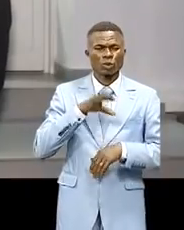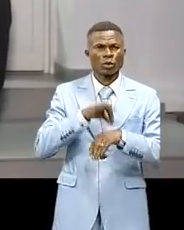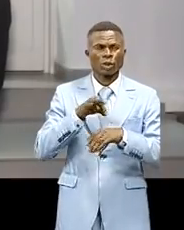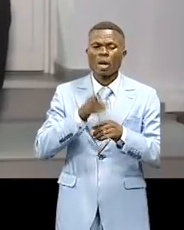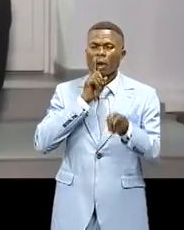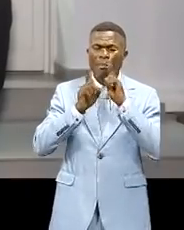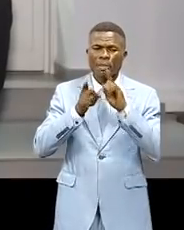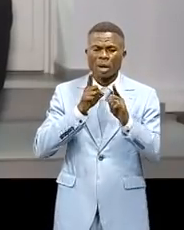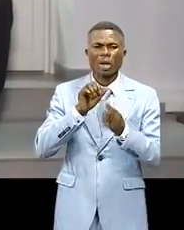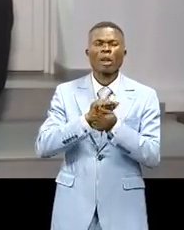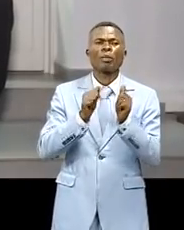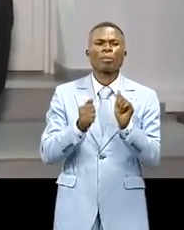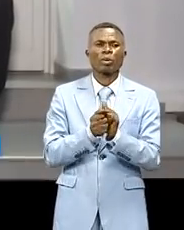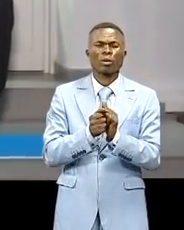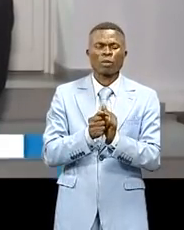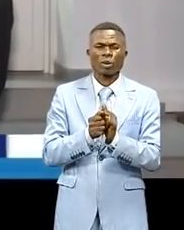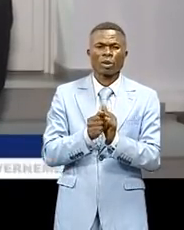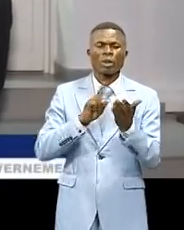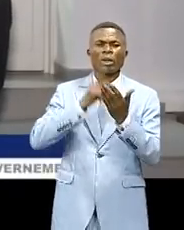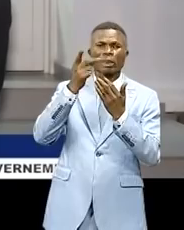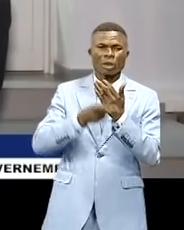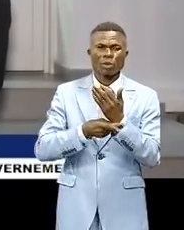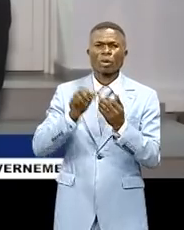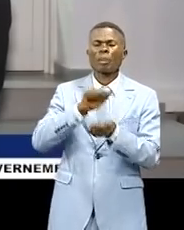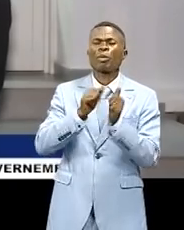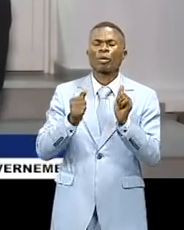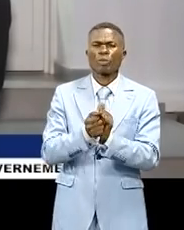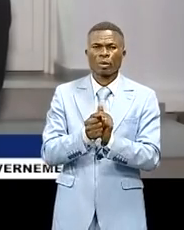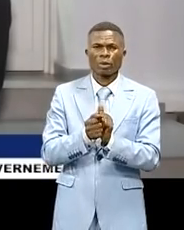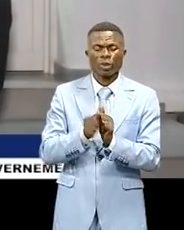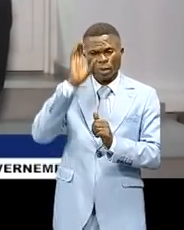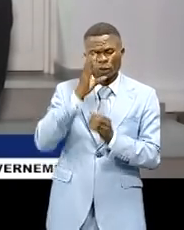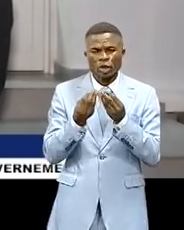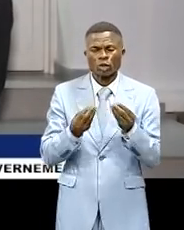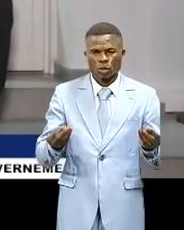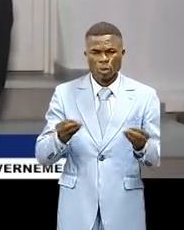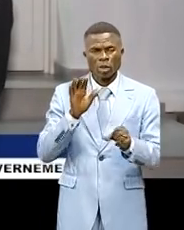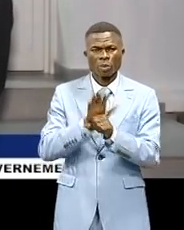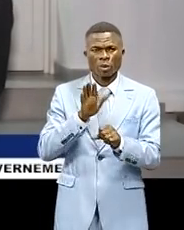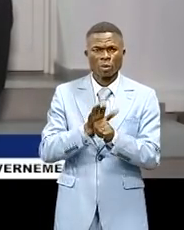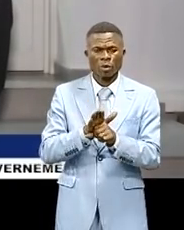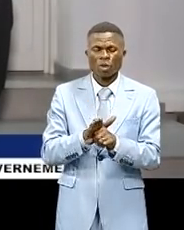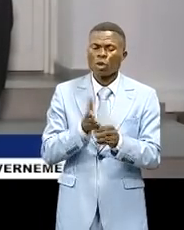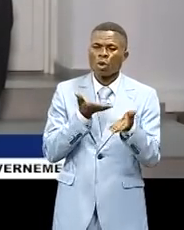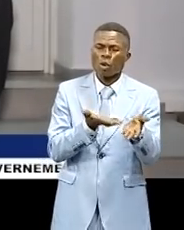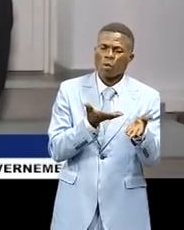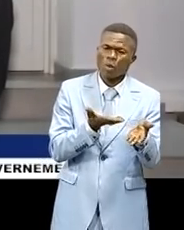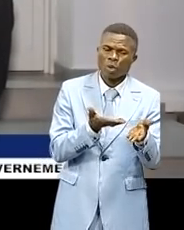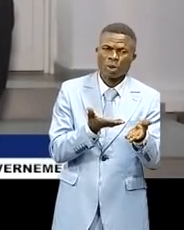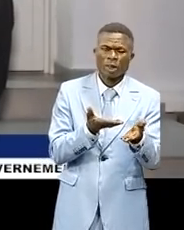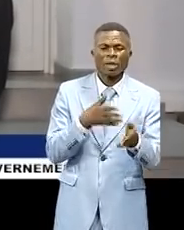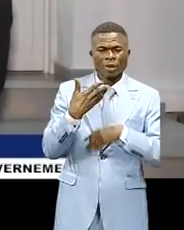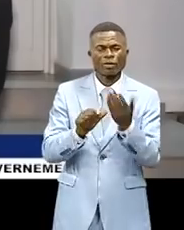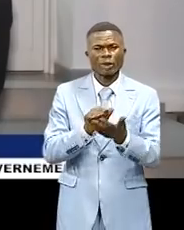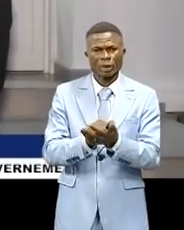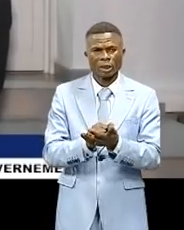le les tableaux de la situation voir dans quelle mesure un certain nombre de facilités ou des choses pourront être faites